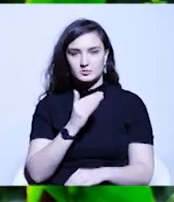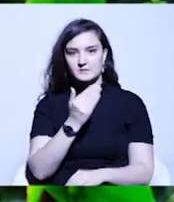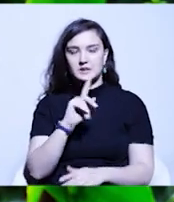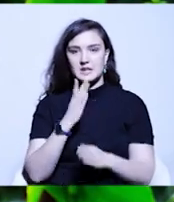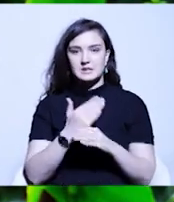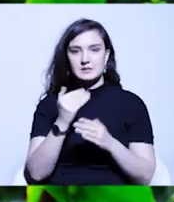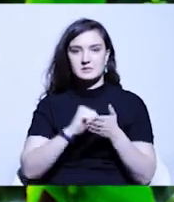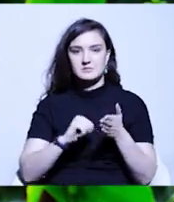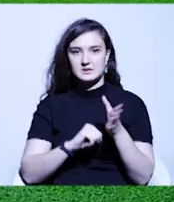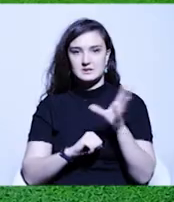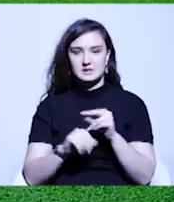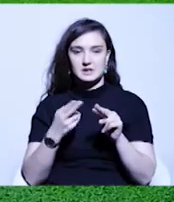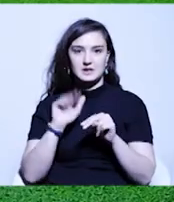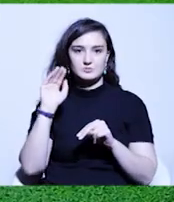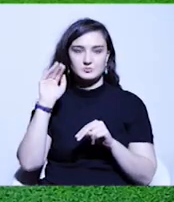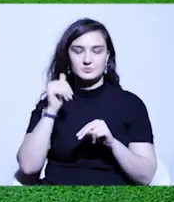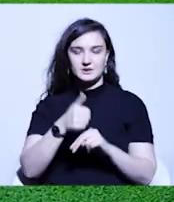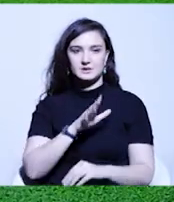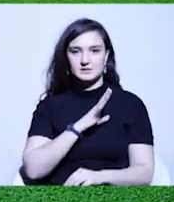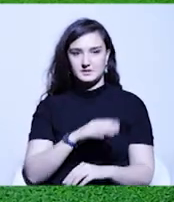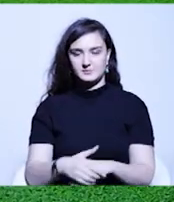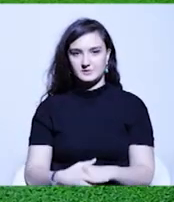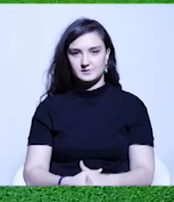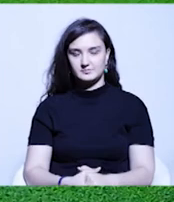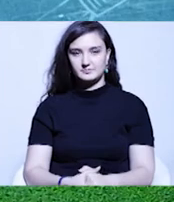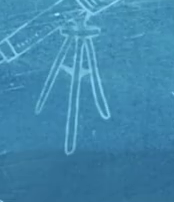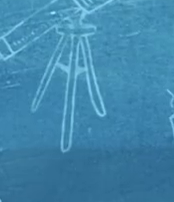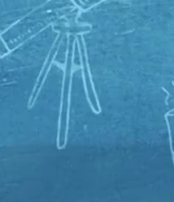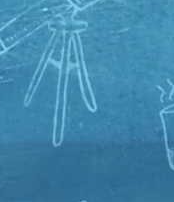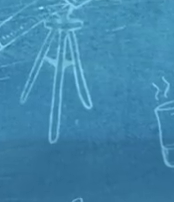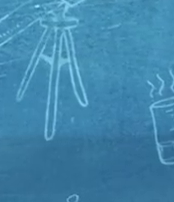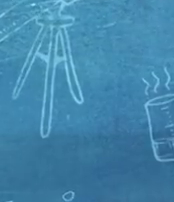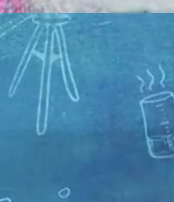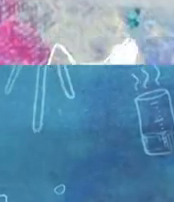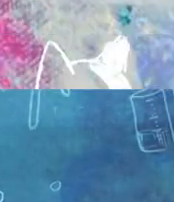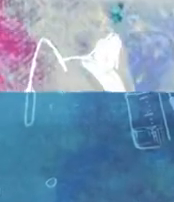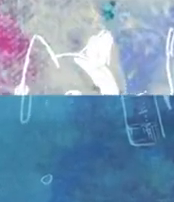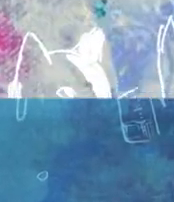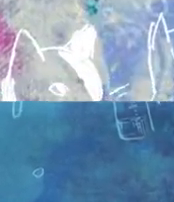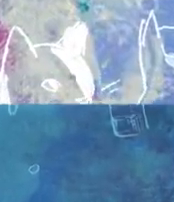არის ამისი მიზეზი. აქ გემშვიდობებით, კარგად ზანდებოდეთ.